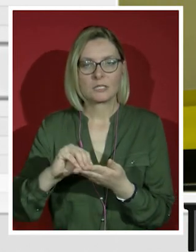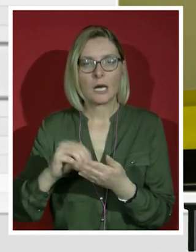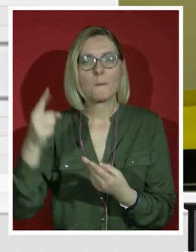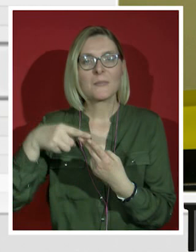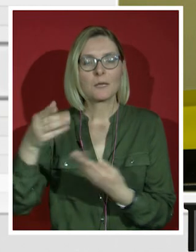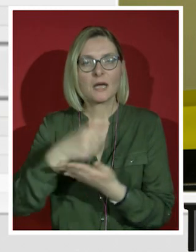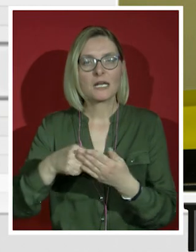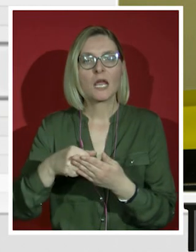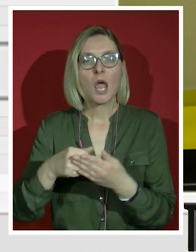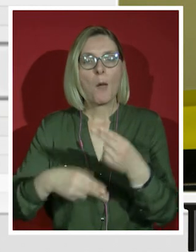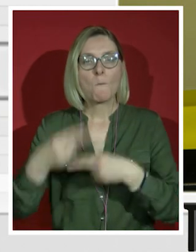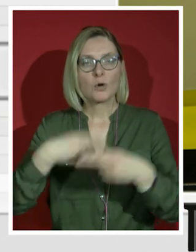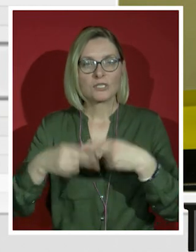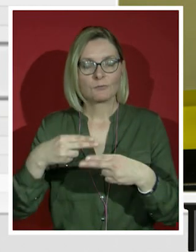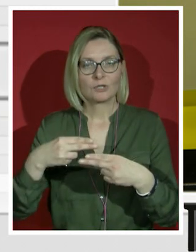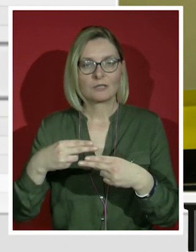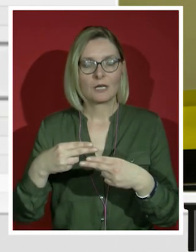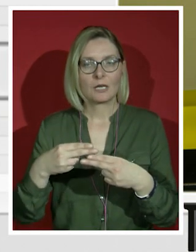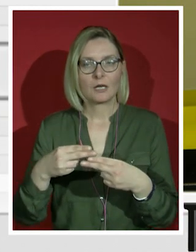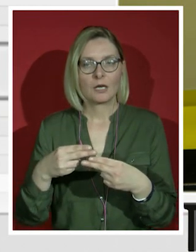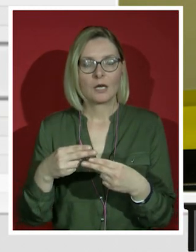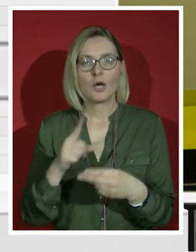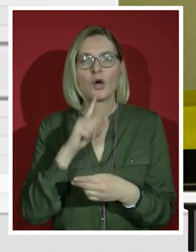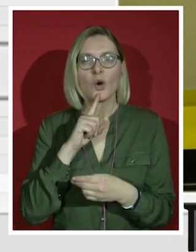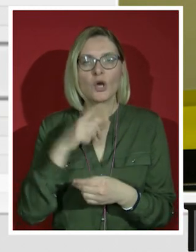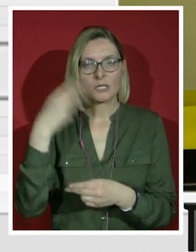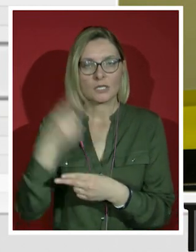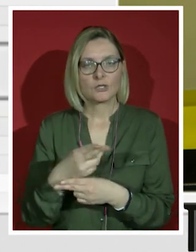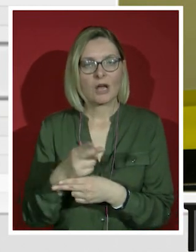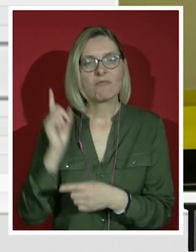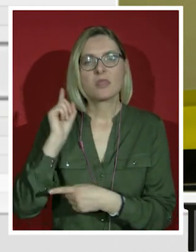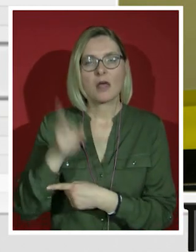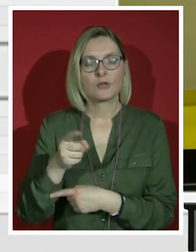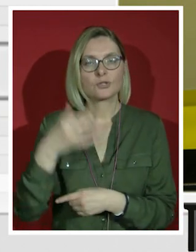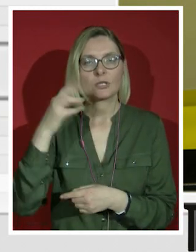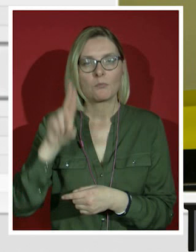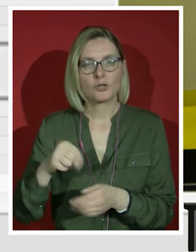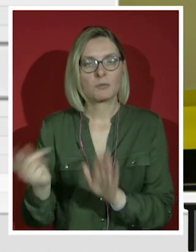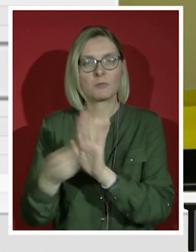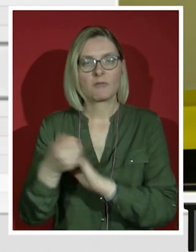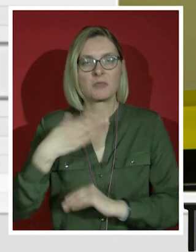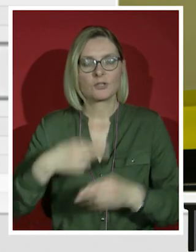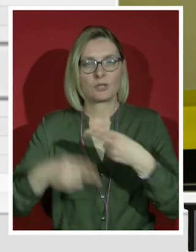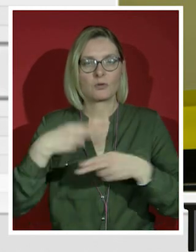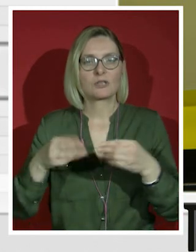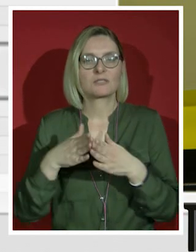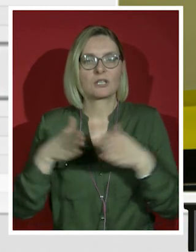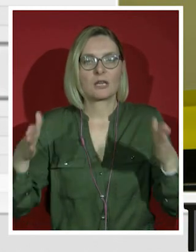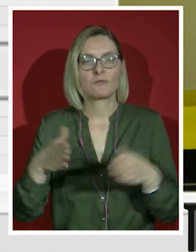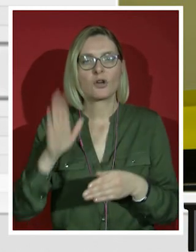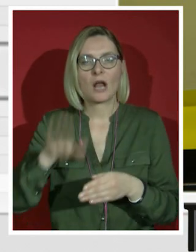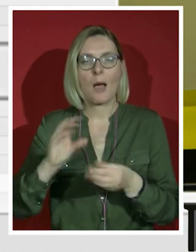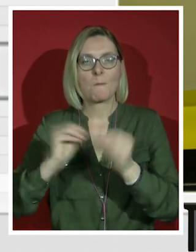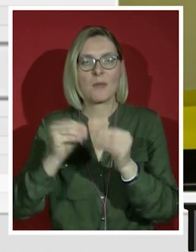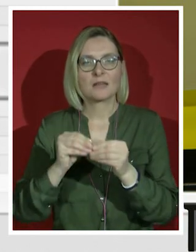производители кои дете на некој начин државата ни наложи за да можеме да ги продаваме на нашите производи на отворено на пазари